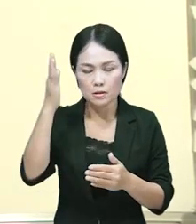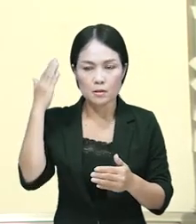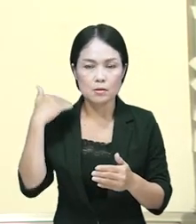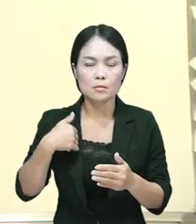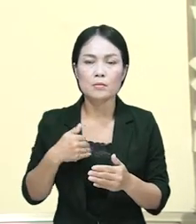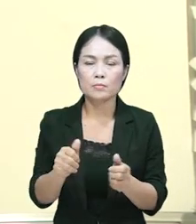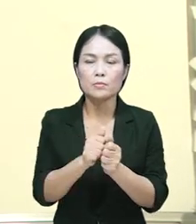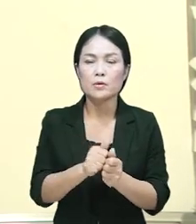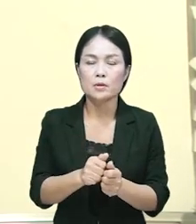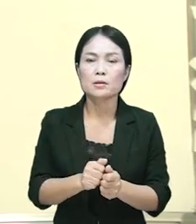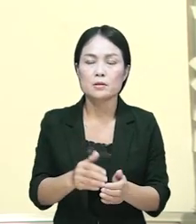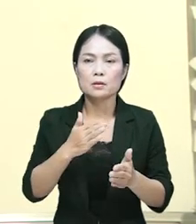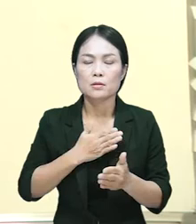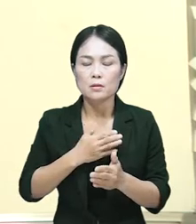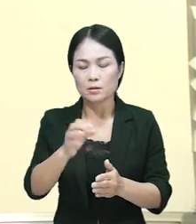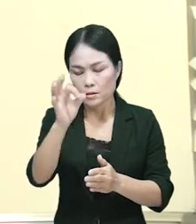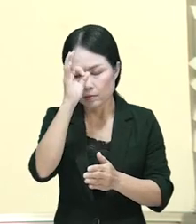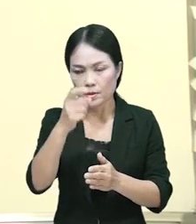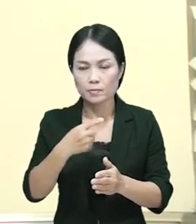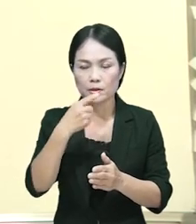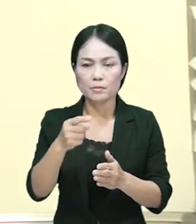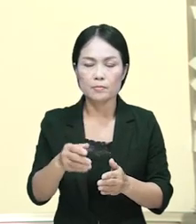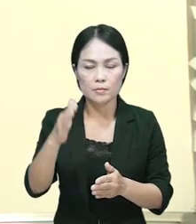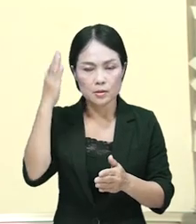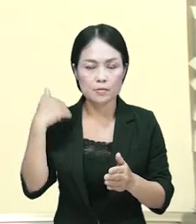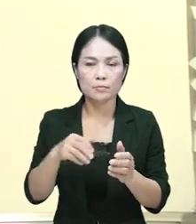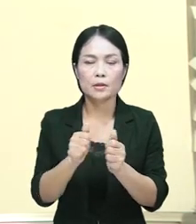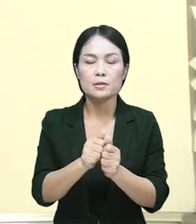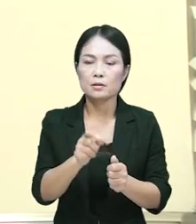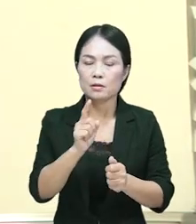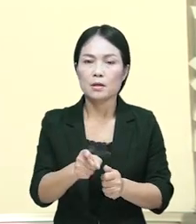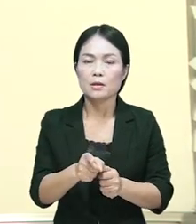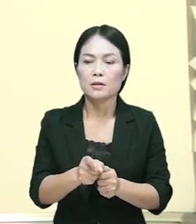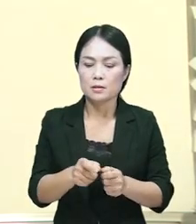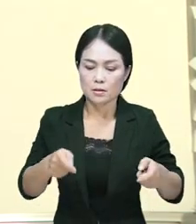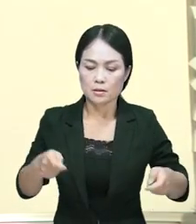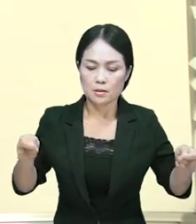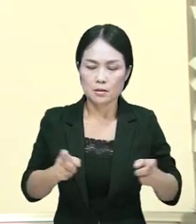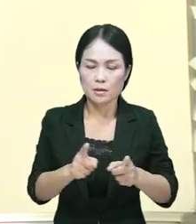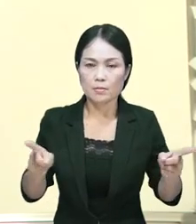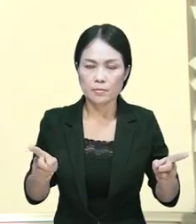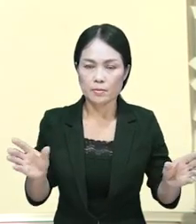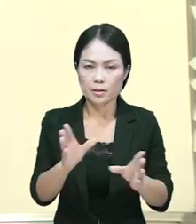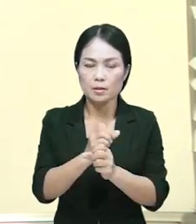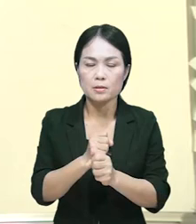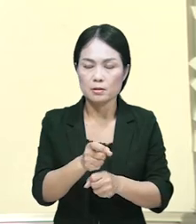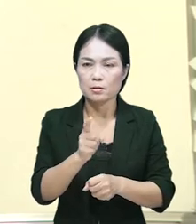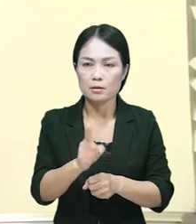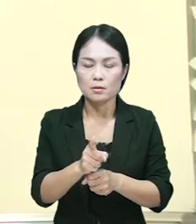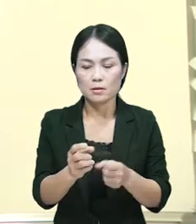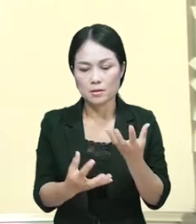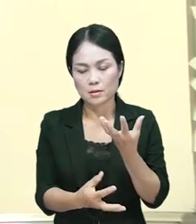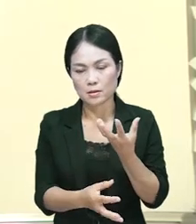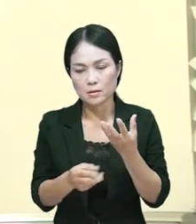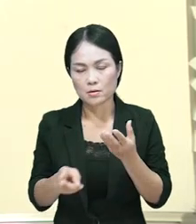ងង់ណាស់ក៏ប្រាប់ទៅប្រពន្ធបើឯងរកឆ្នាំងវែងពុំបានទេឯងយកអន្ទ